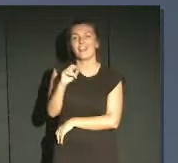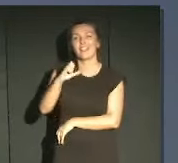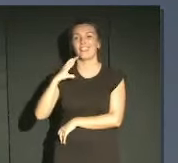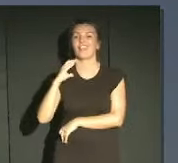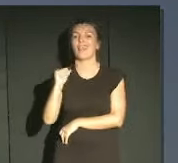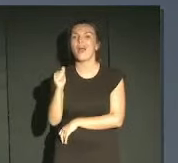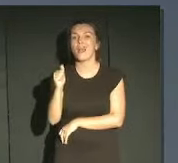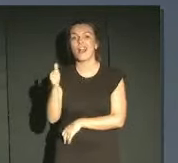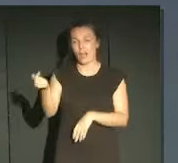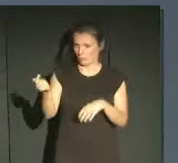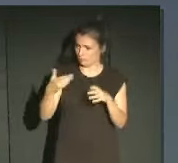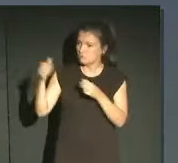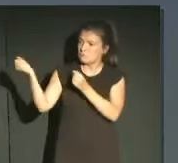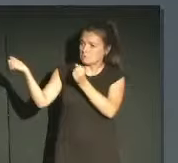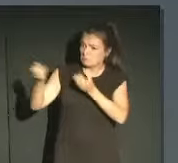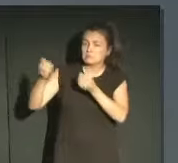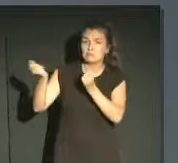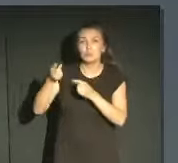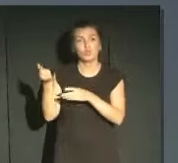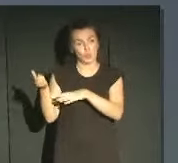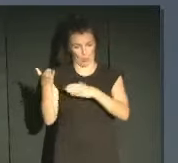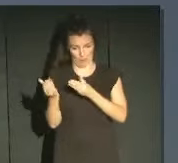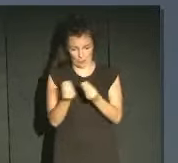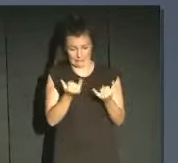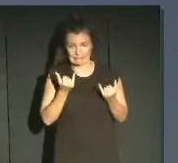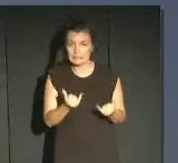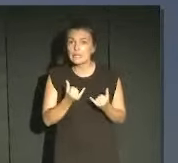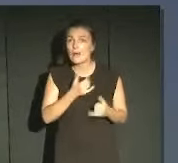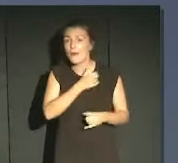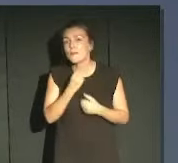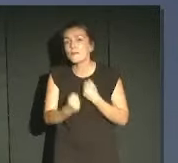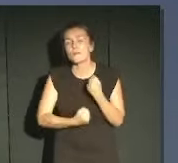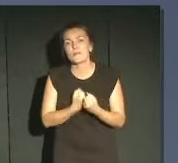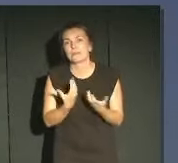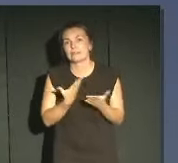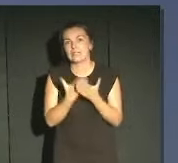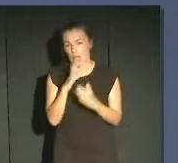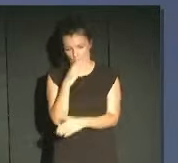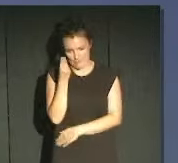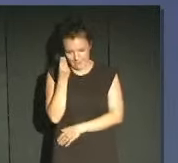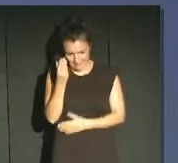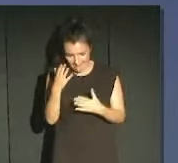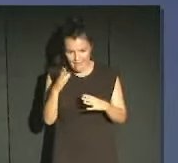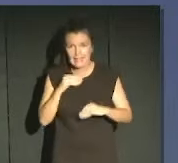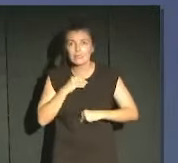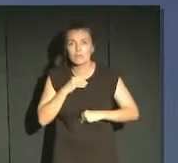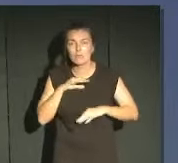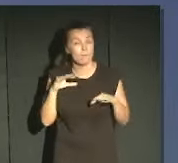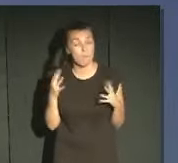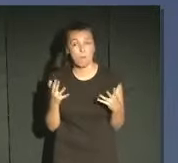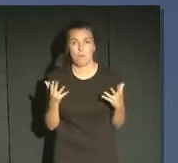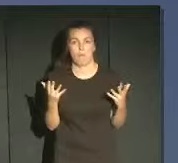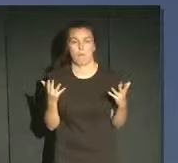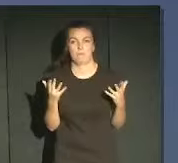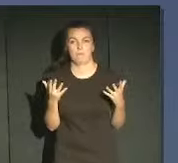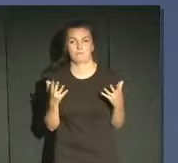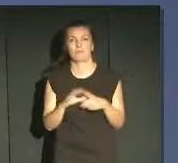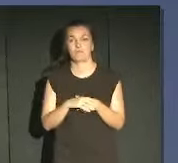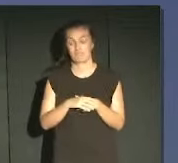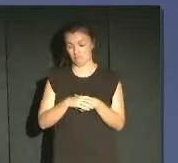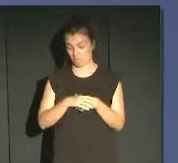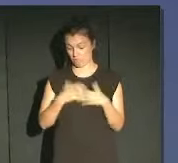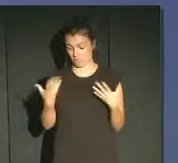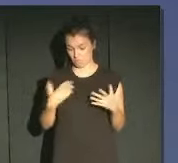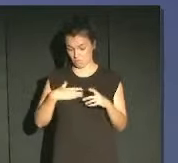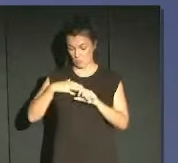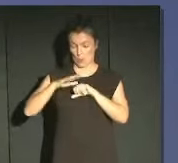au niveau des pesticides et les populations locales empathisent comment on peut accepter ça en tant qu'humain moi je mon si je dois inscrire mon combat politique